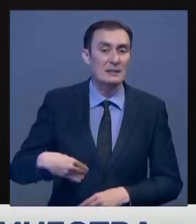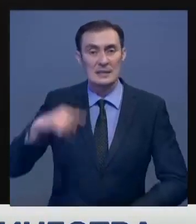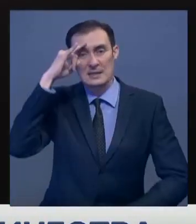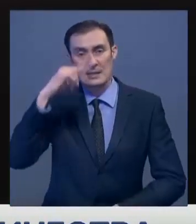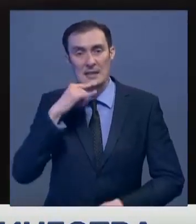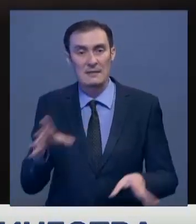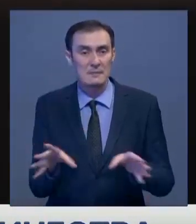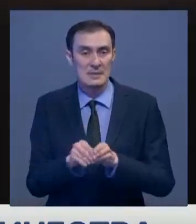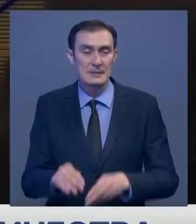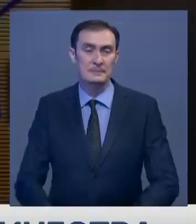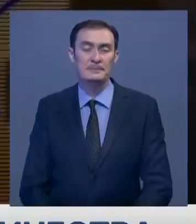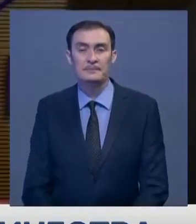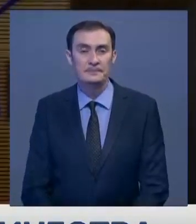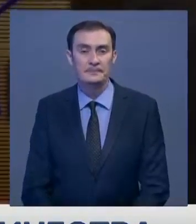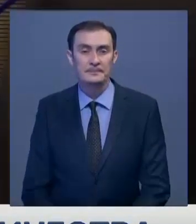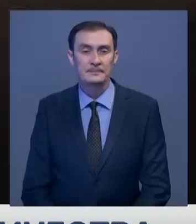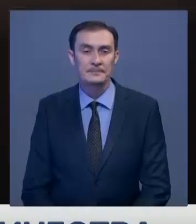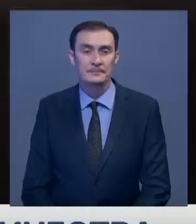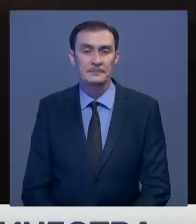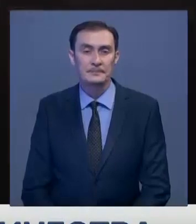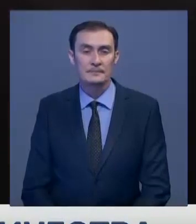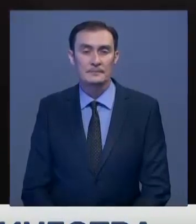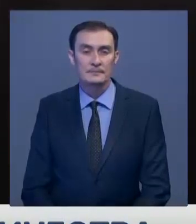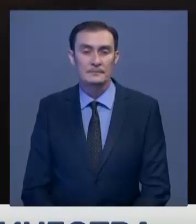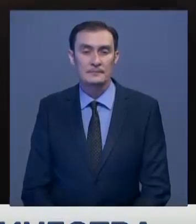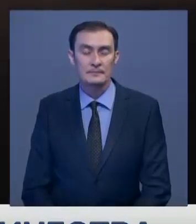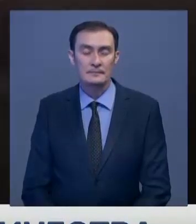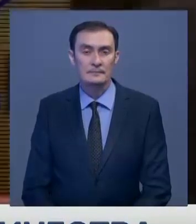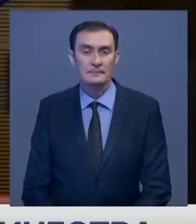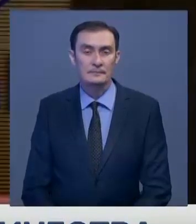Казахстана. Алия Сыздыкова, Руслан Умиржан, Хабар 24, Париж, Франция.